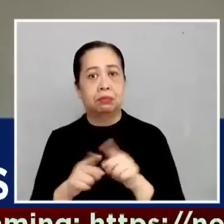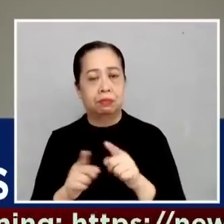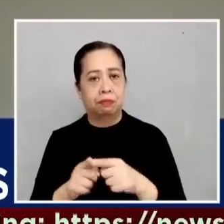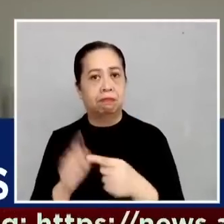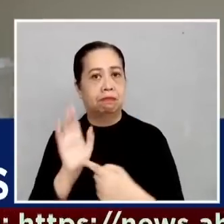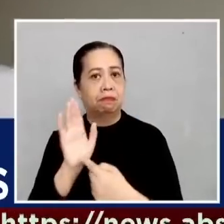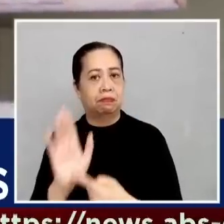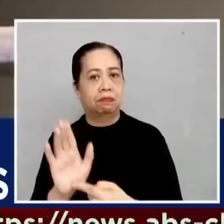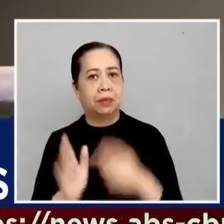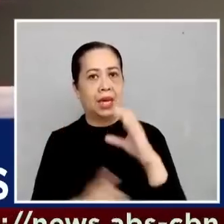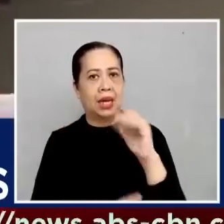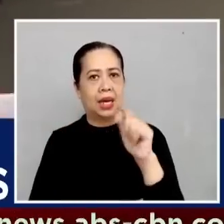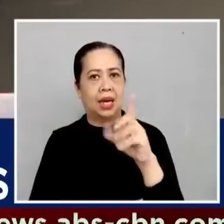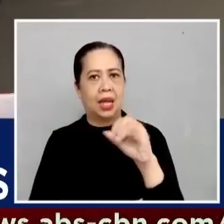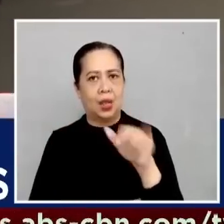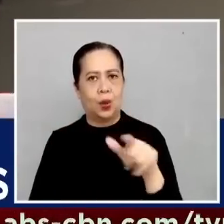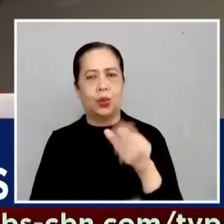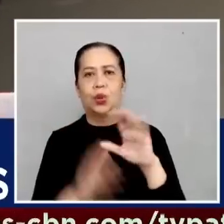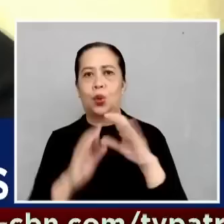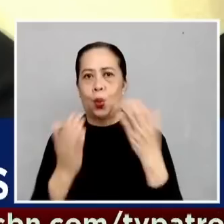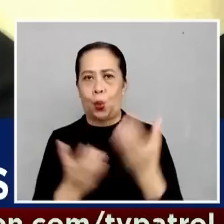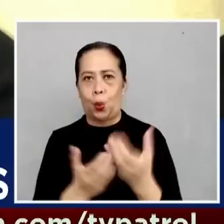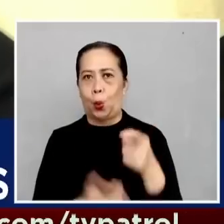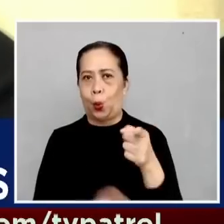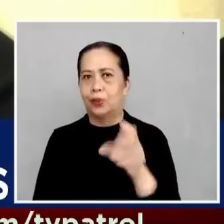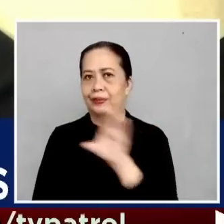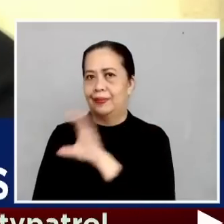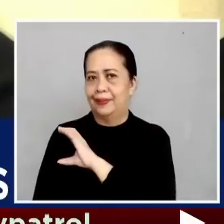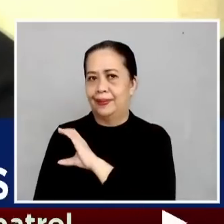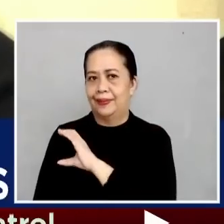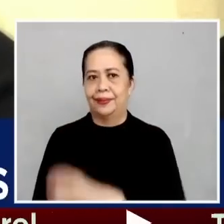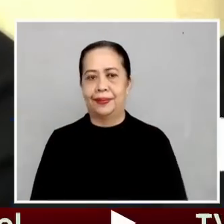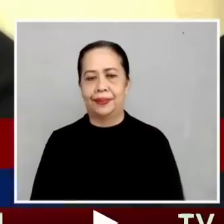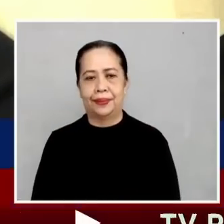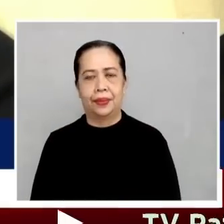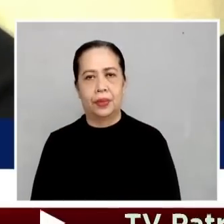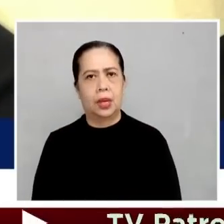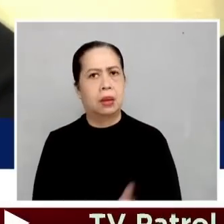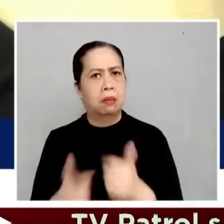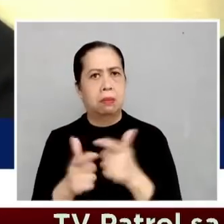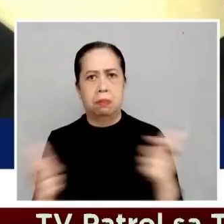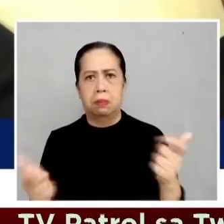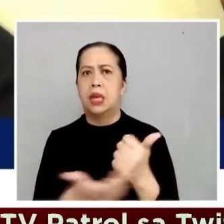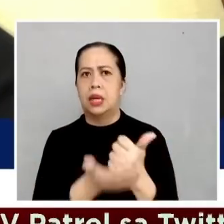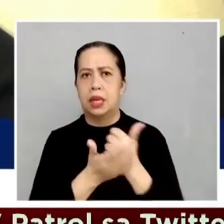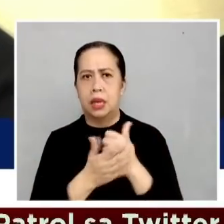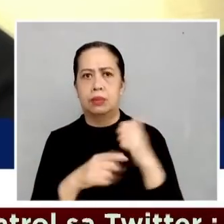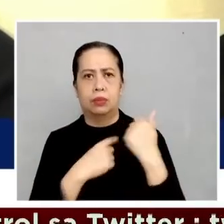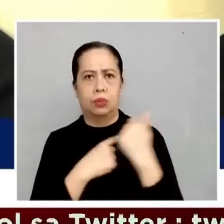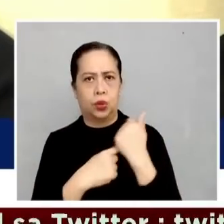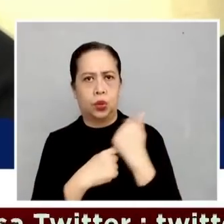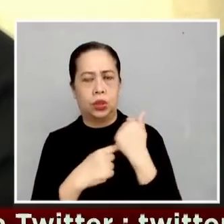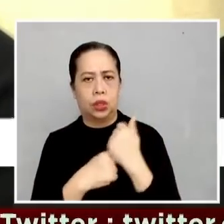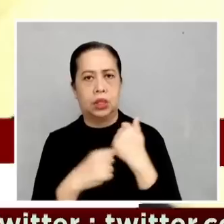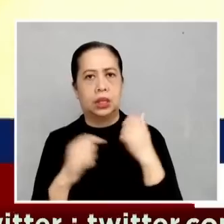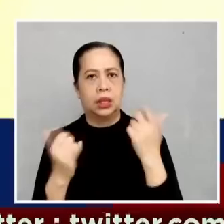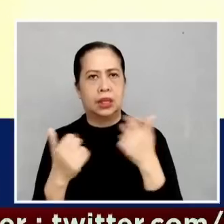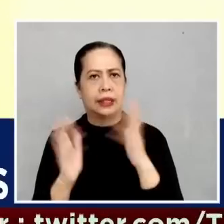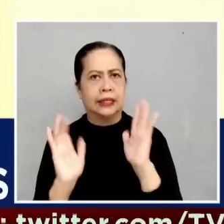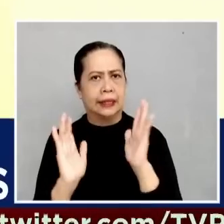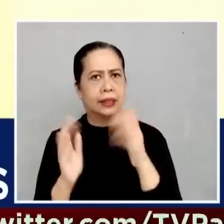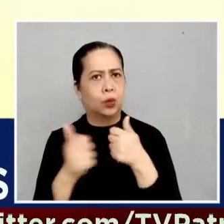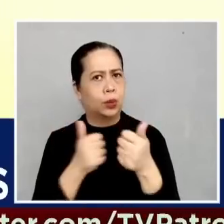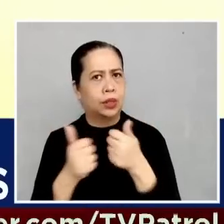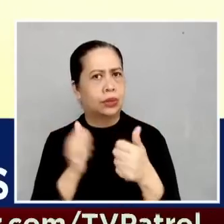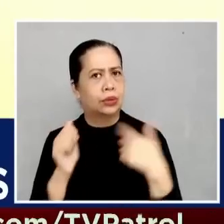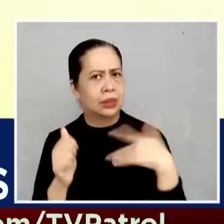kung saan siya ang World Cup champion. Sobrang malaking tulong po ito kasi para po siyang competition style eh. Para din